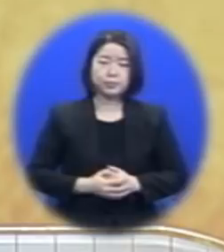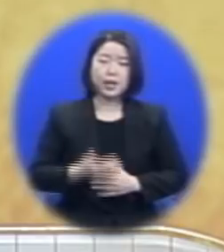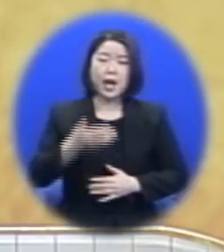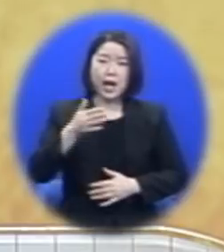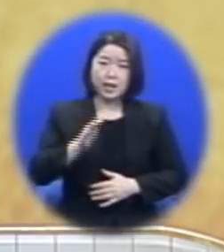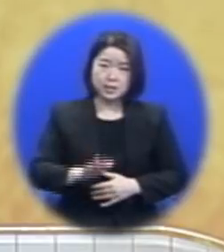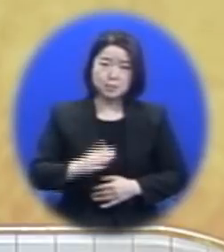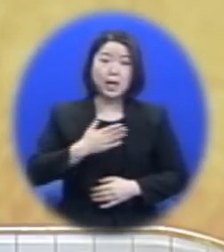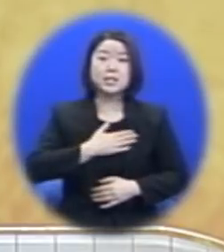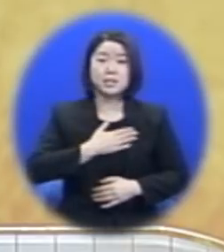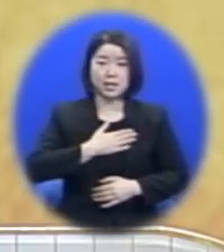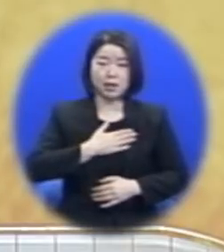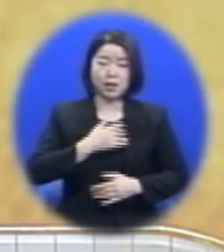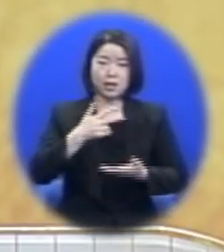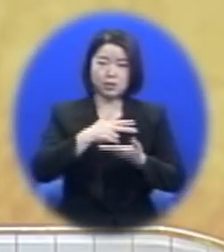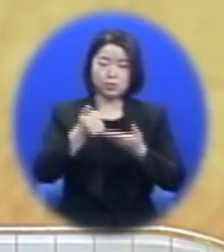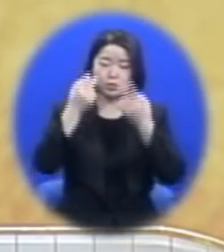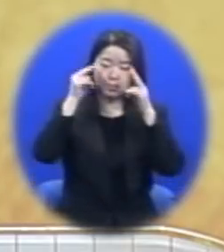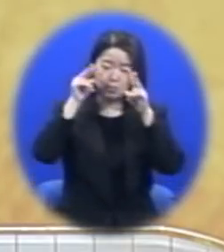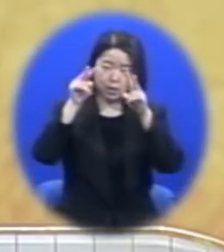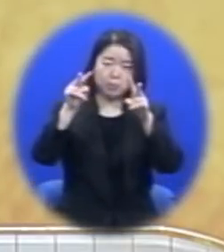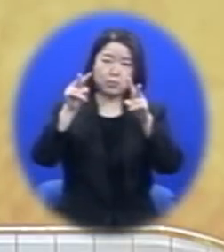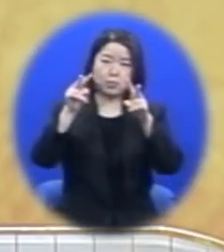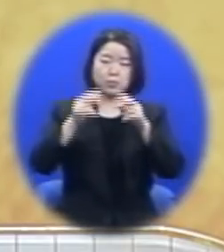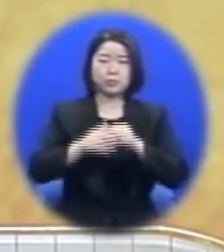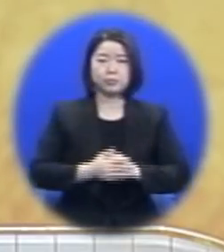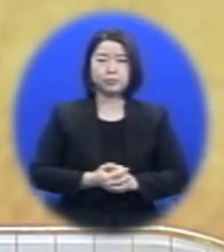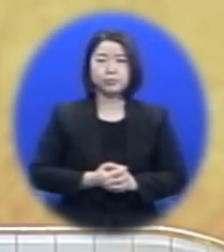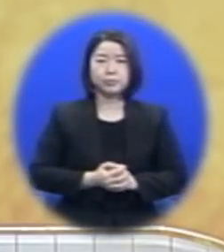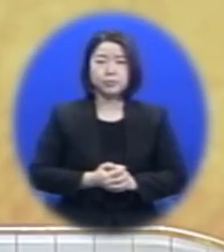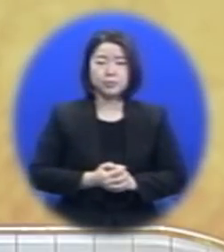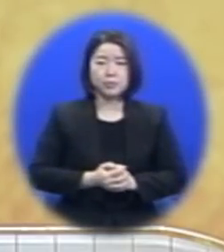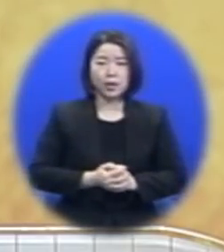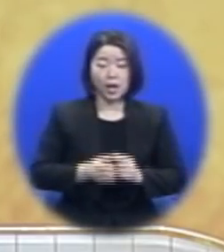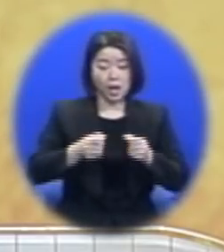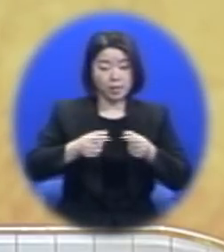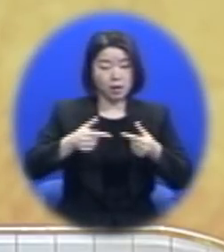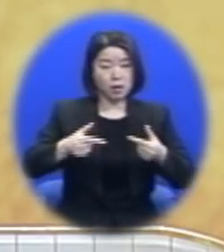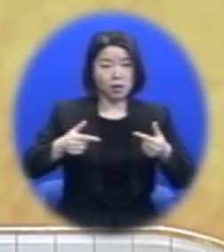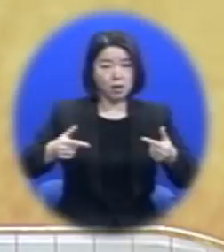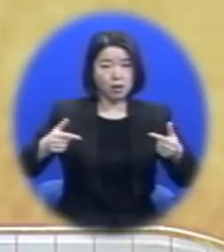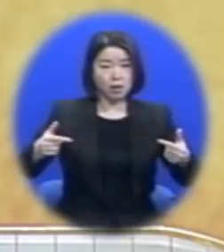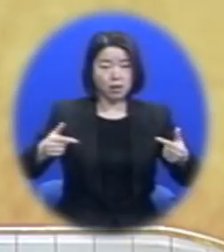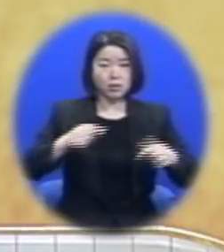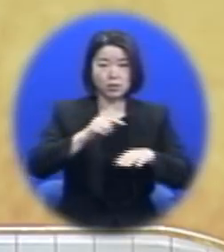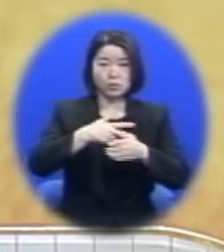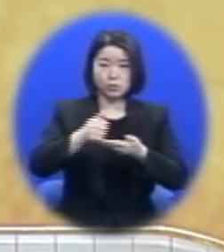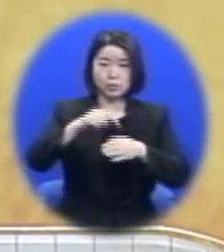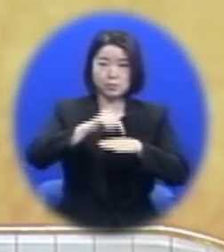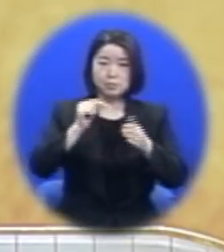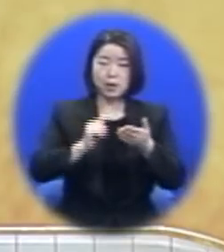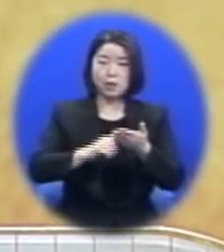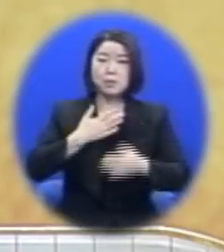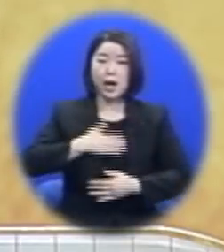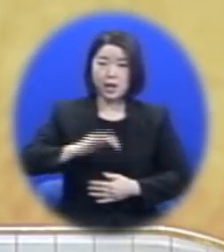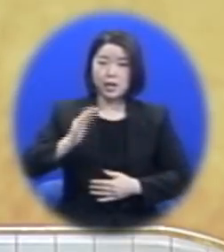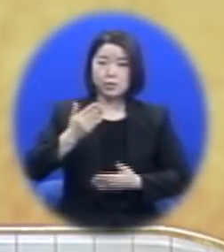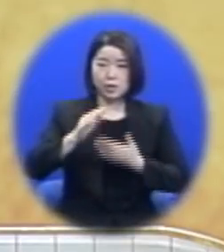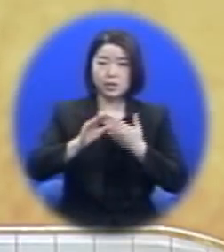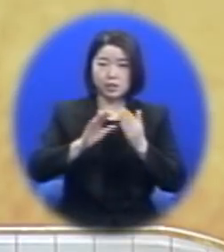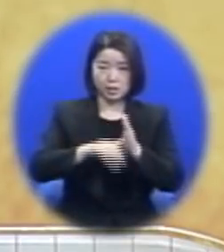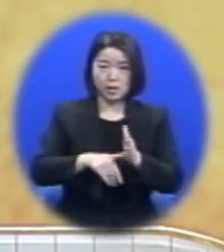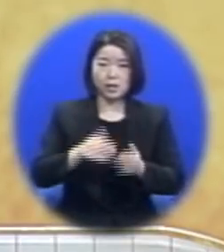그런데 제가 주님을 바라보면서 조금씩 주님의 마음을 알게 될 때 주님은